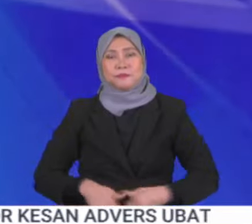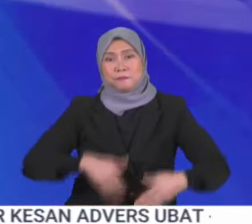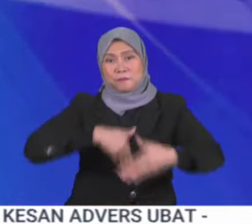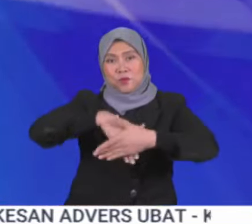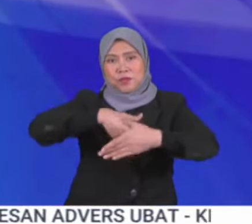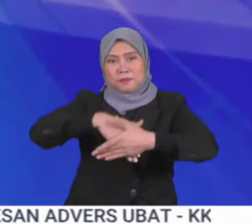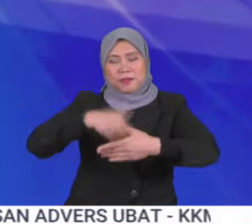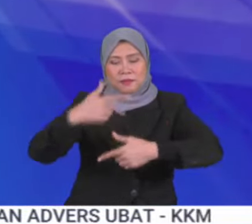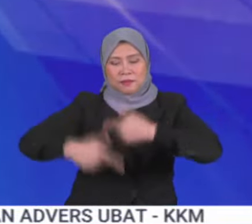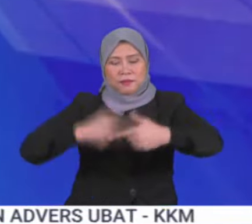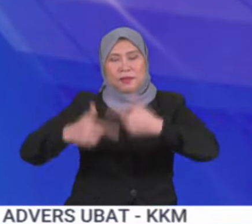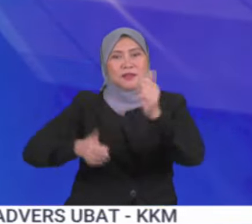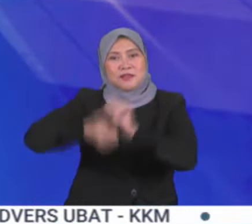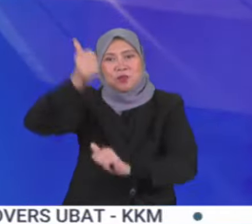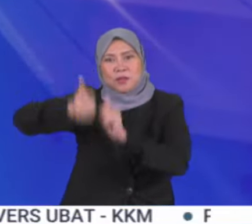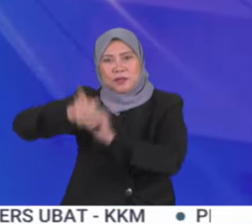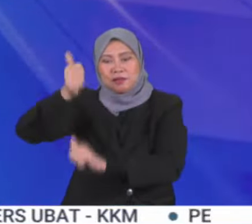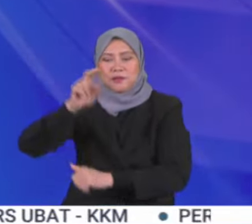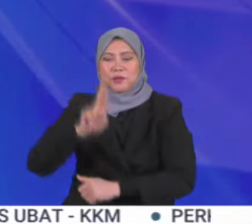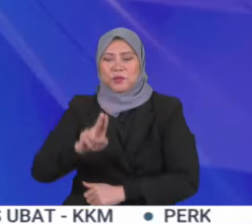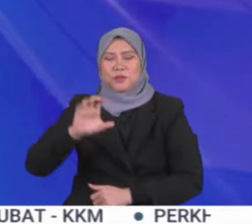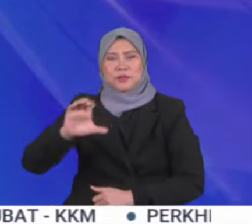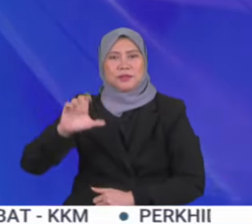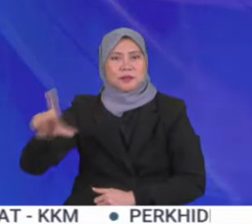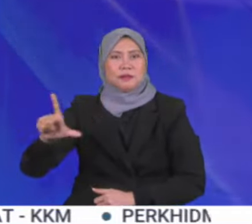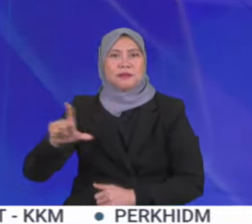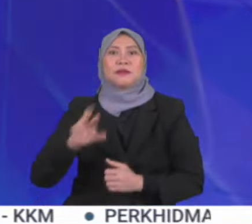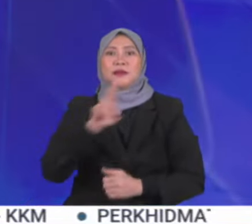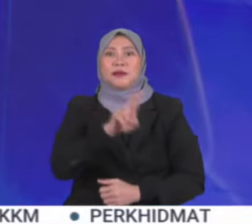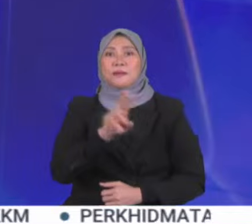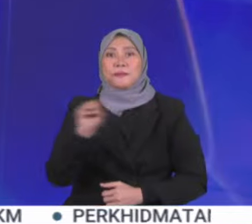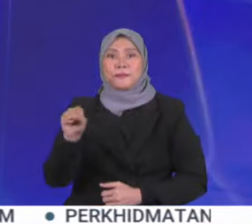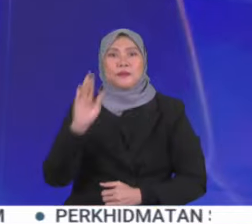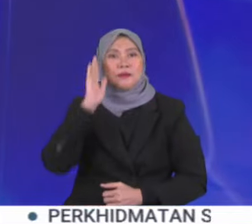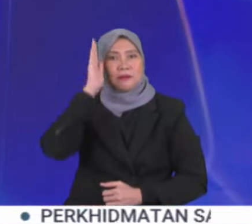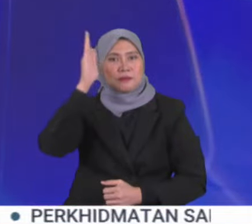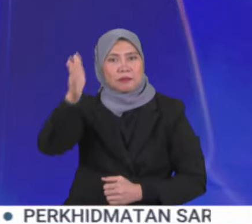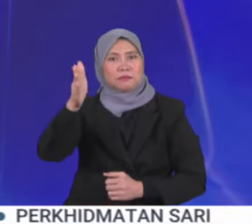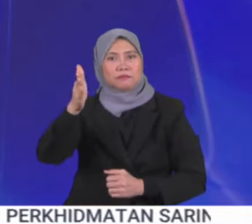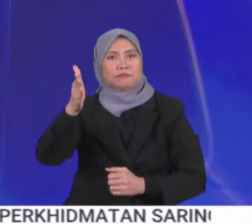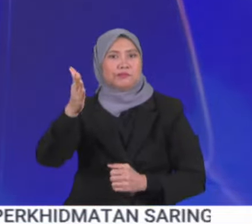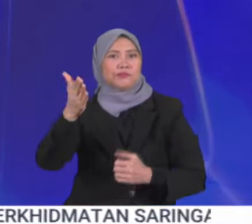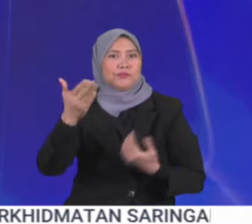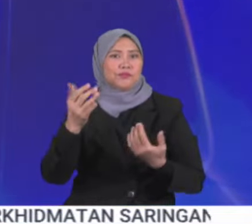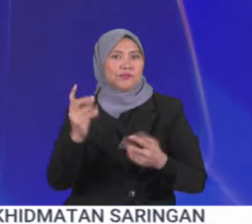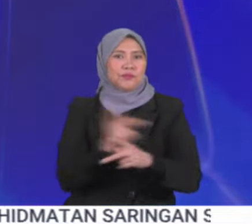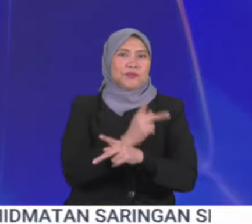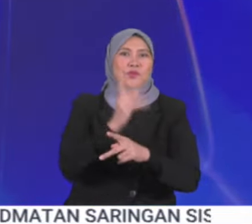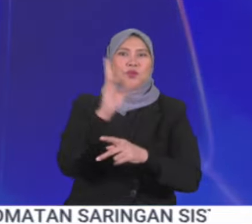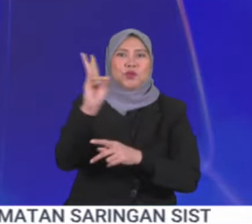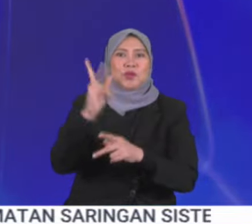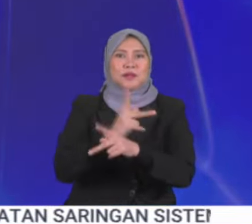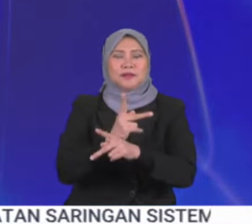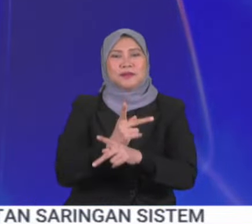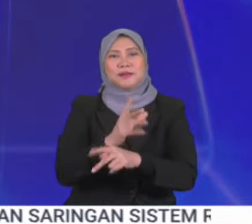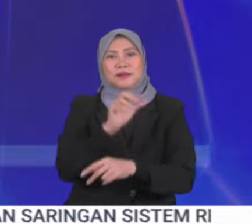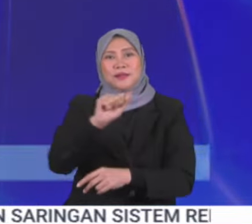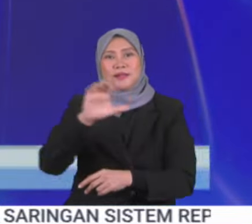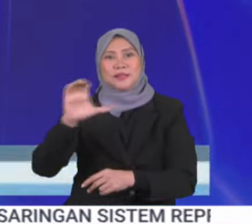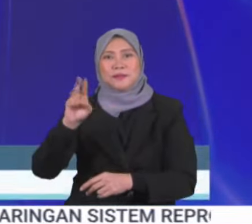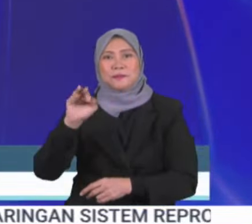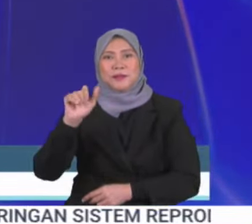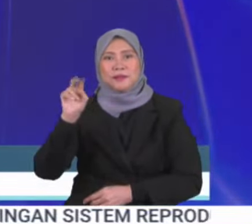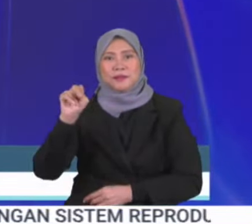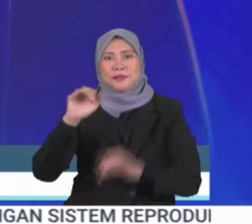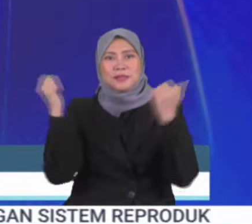Bola sepak Liga Juara-Juara UCL. Real Madrid bakal melayan kunjungan juara 7 kali AC Milan di Stadium Santiago